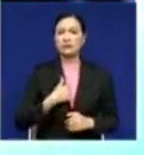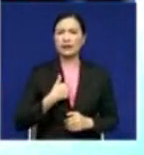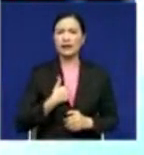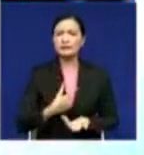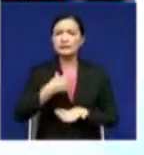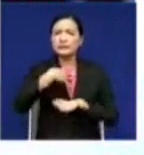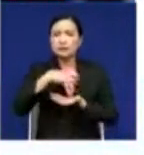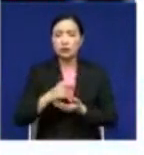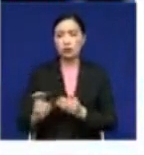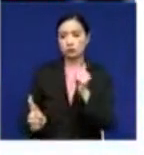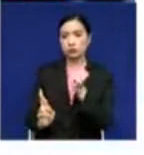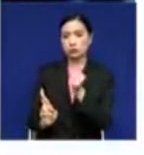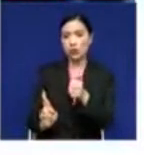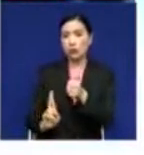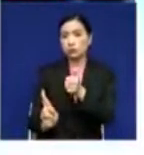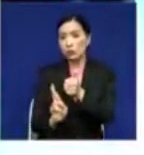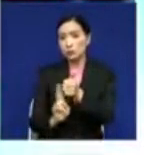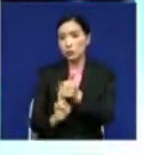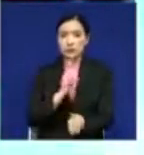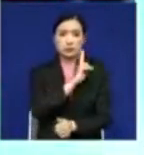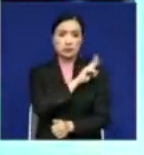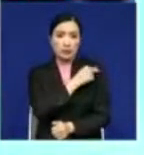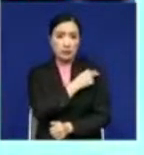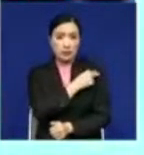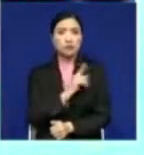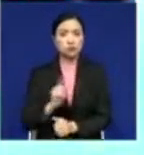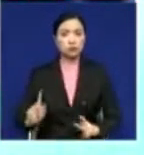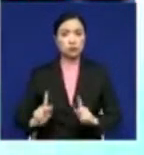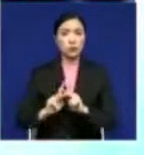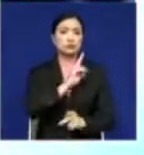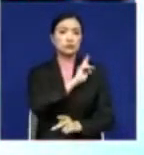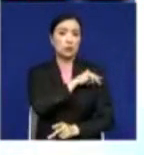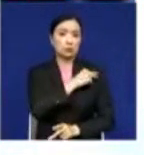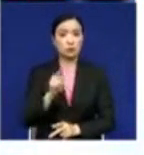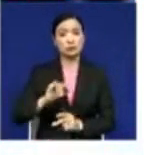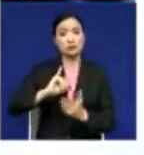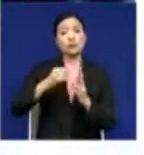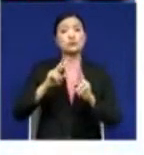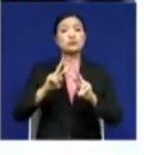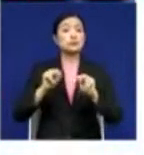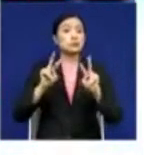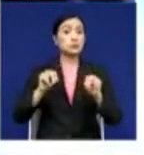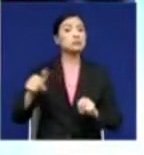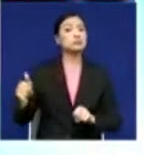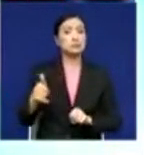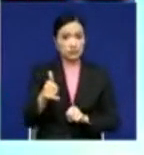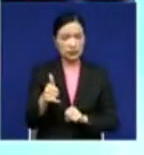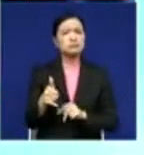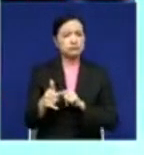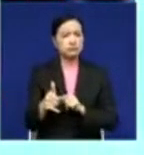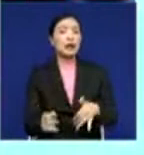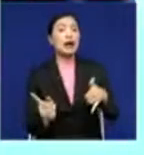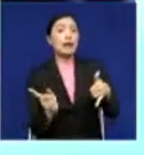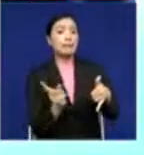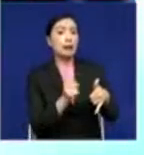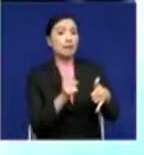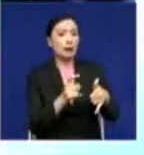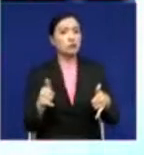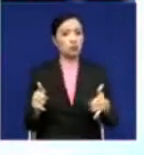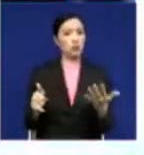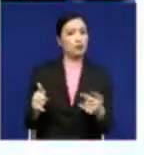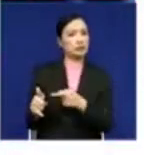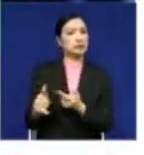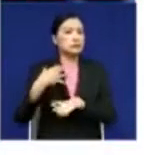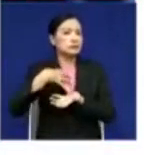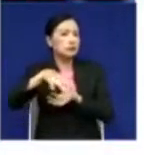ายละเอียดจากท่านรองนายแพทย์สาธารณสุขจังหวัดนนทบุรีนะครับซึ่งทางทีมงานของสำนักงานสาธารณสุขจังหวัดนนทบุรีเนี่ยได้ดำเนินการสอบสวนแล้วก็ห